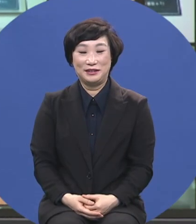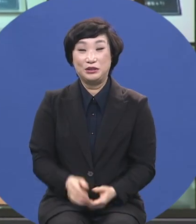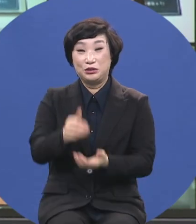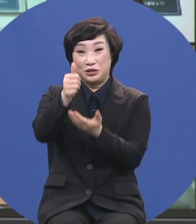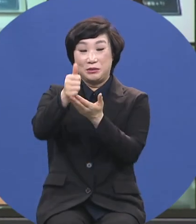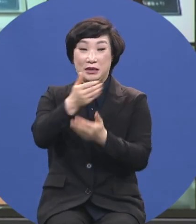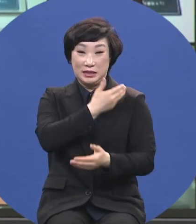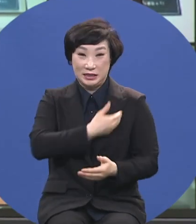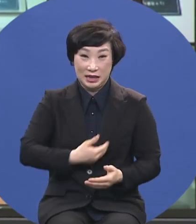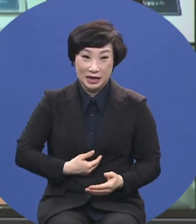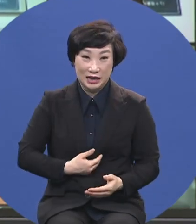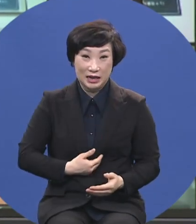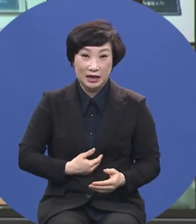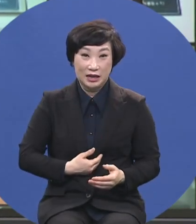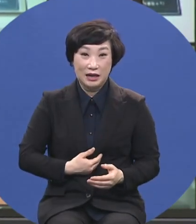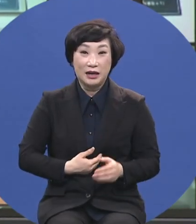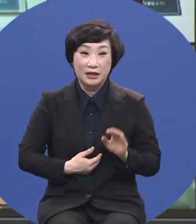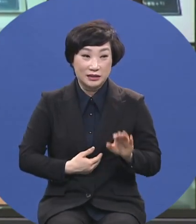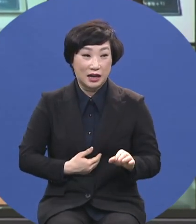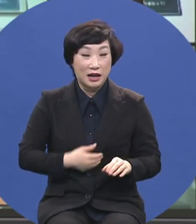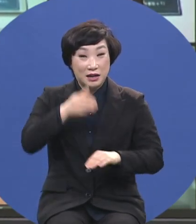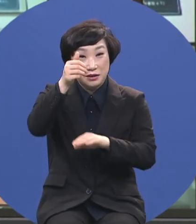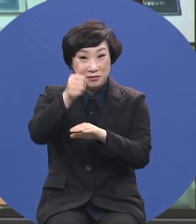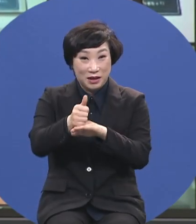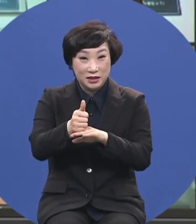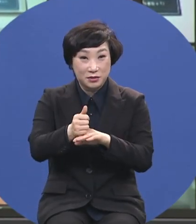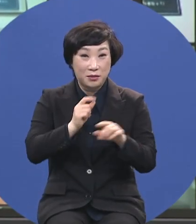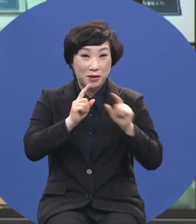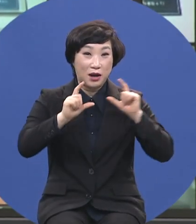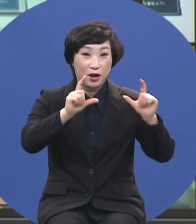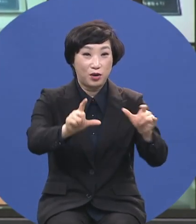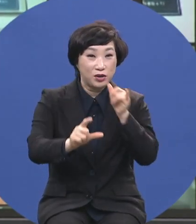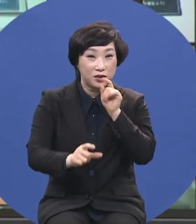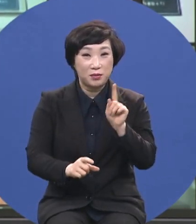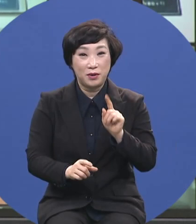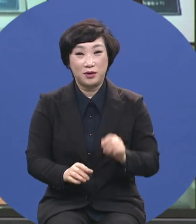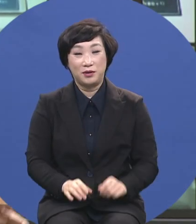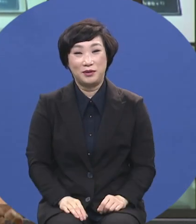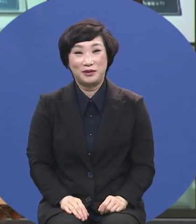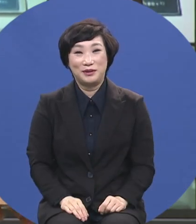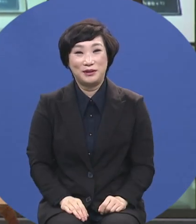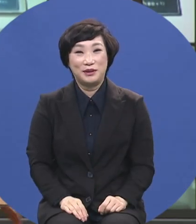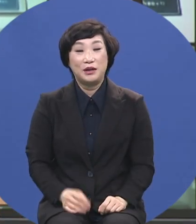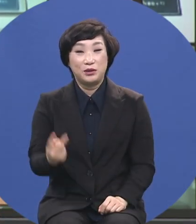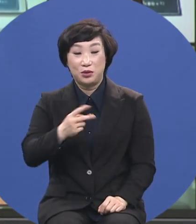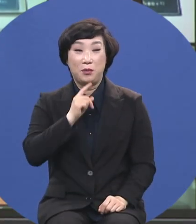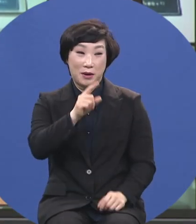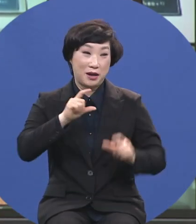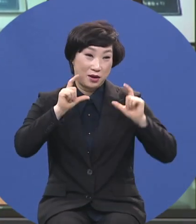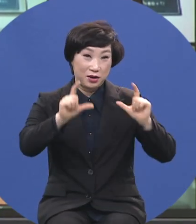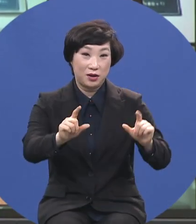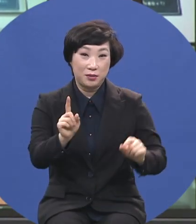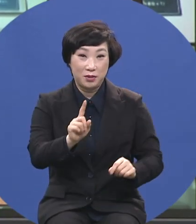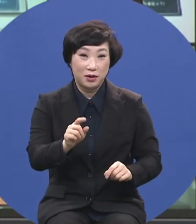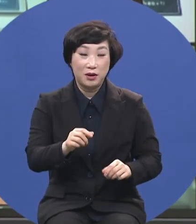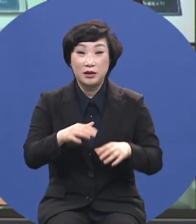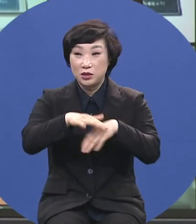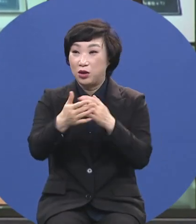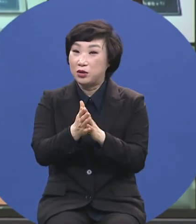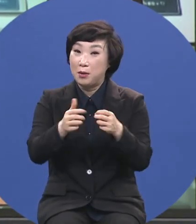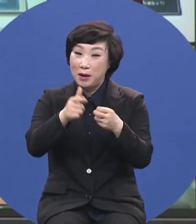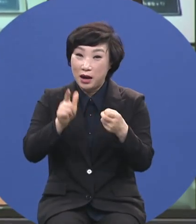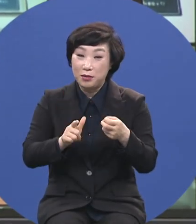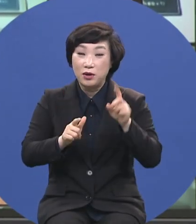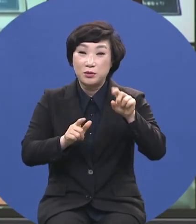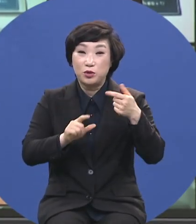주님은 제자들에게 마지막 말씀하십니다. 또 가라사대 마가복음